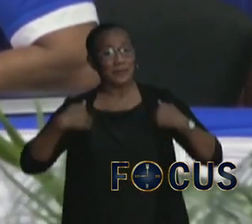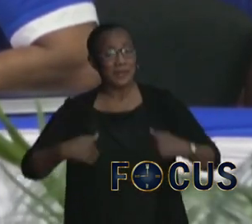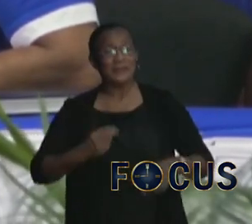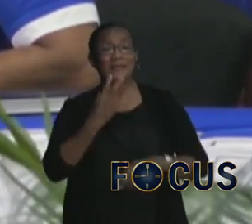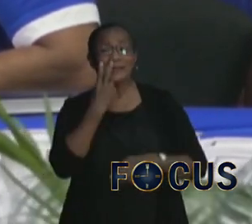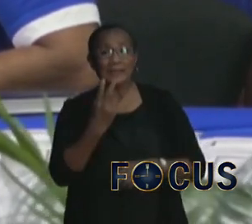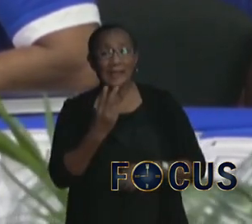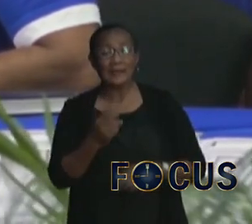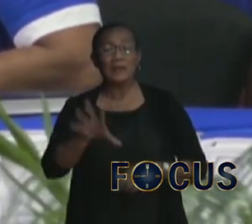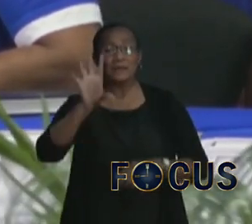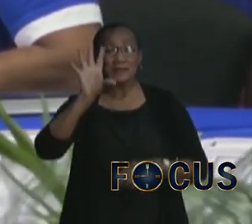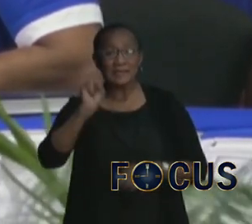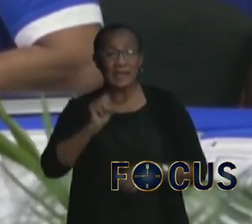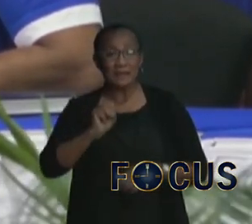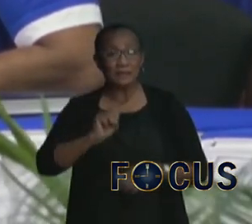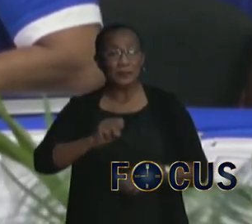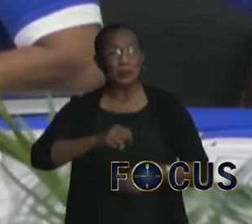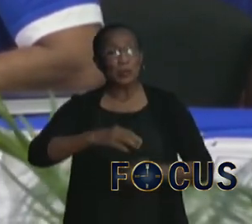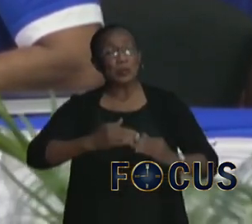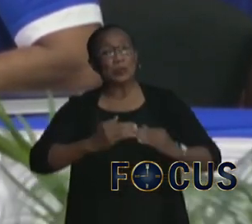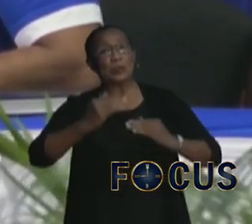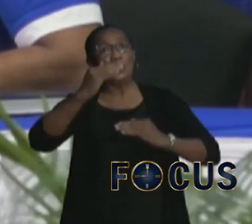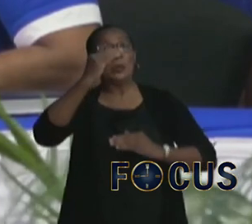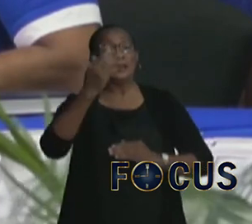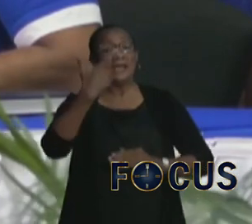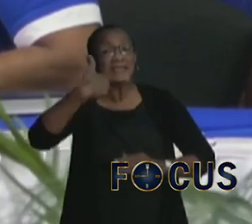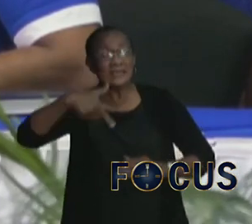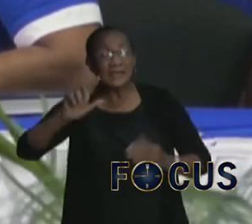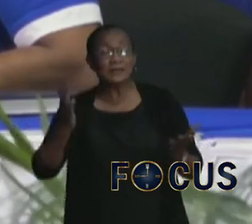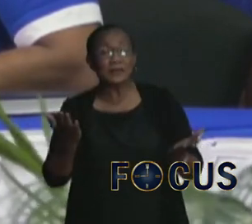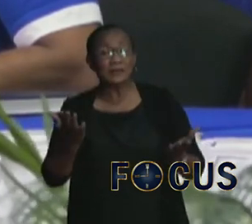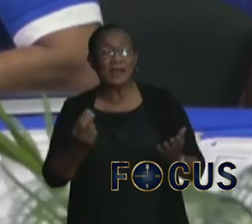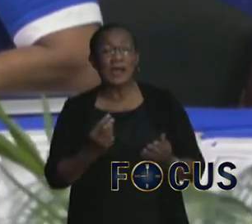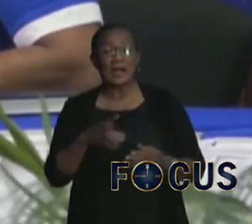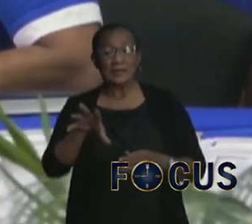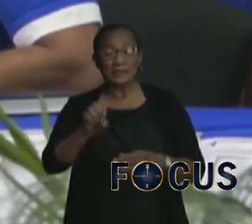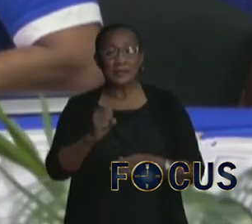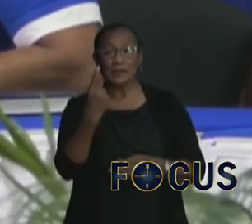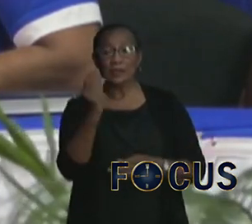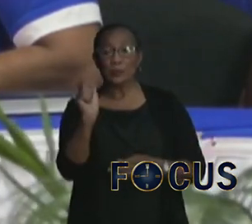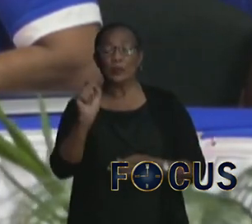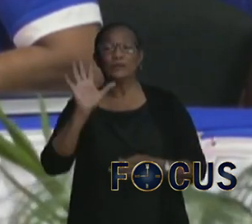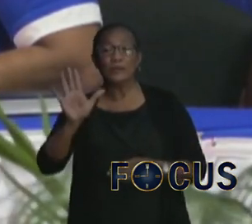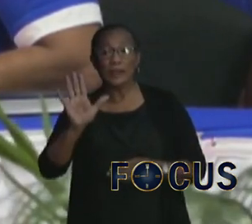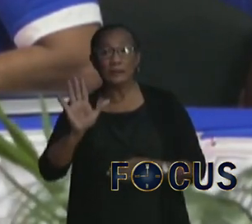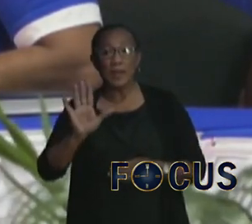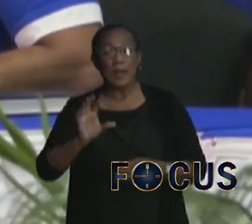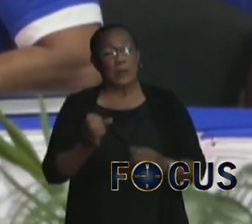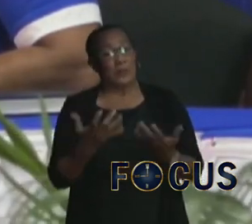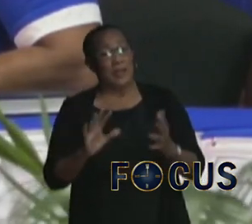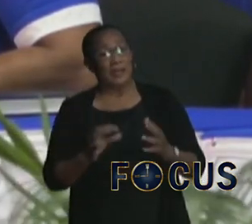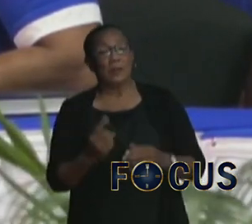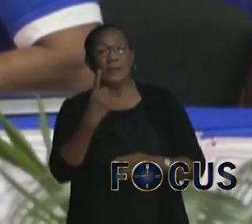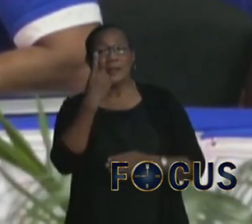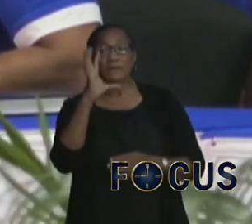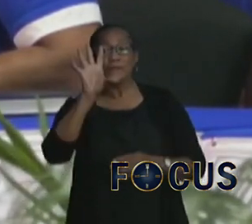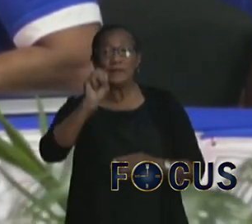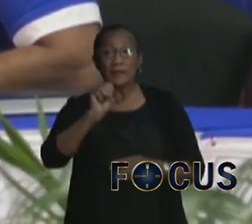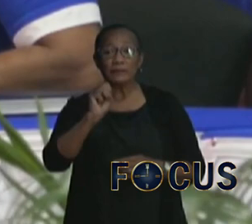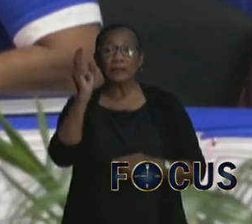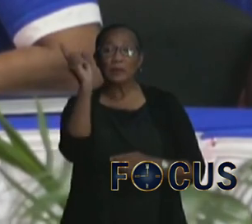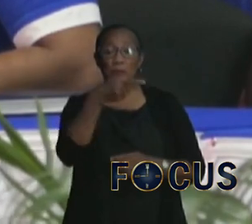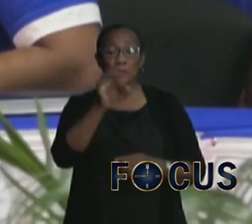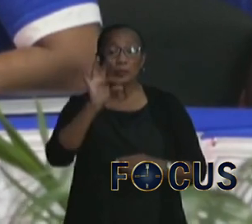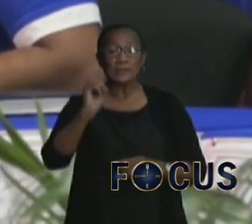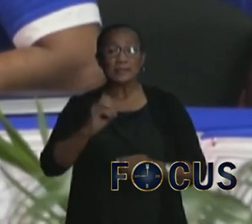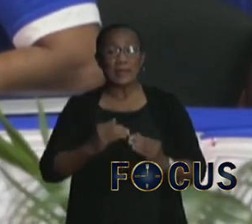naar 70 gegaan. Dus als je neemt 1,5 is bijna met 50% toegenomen. Wat ook is